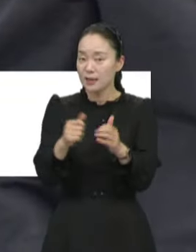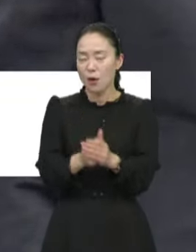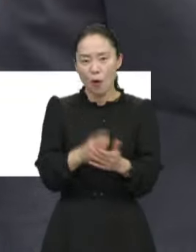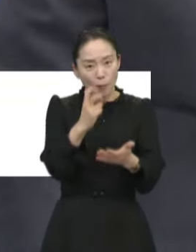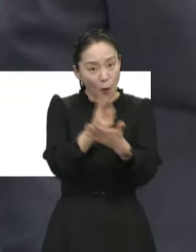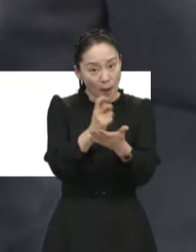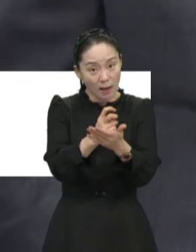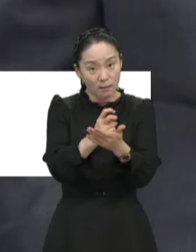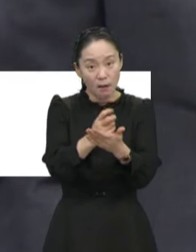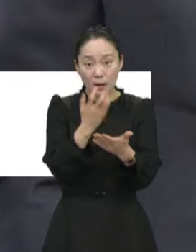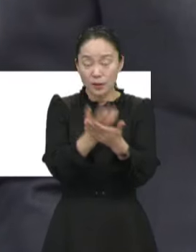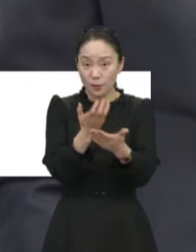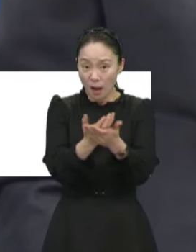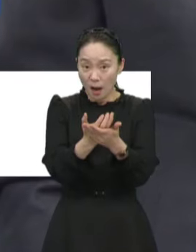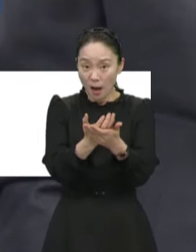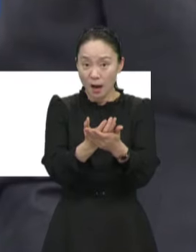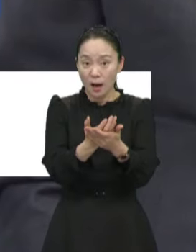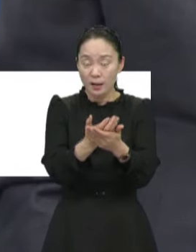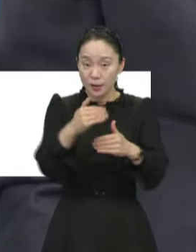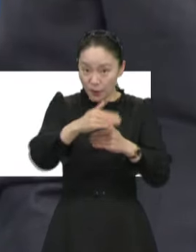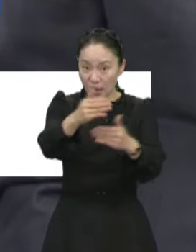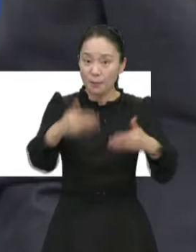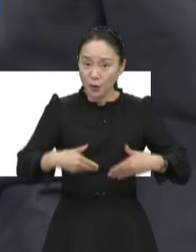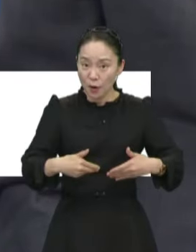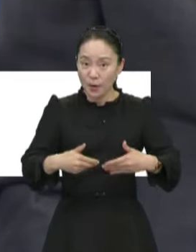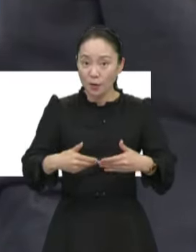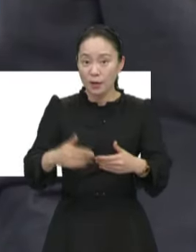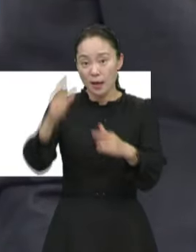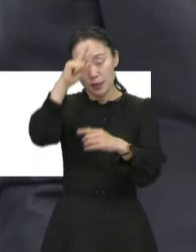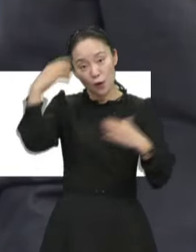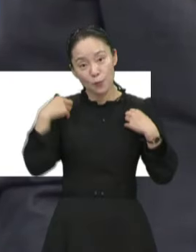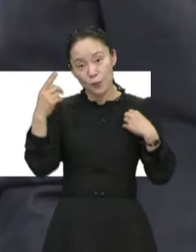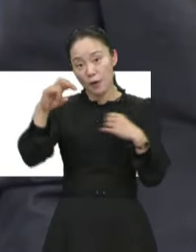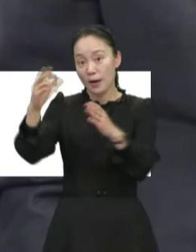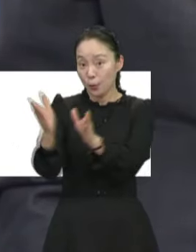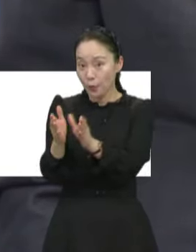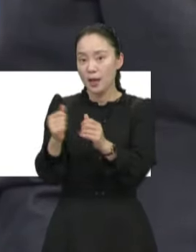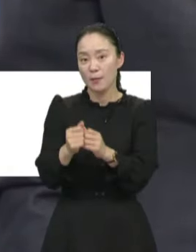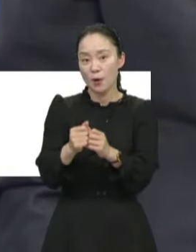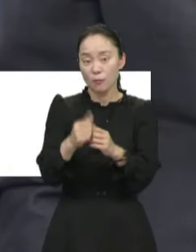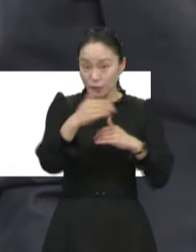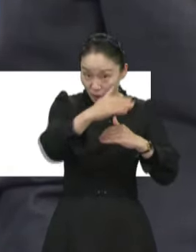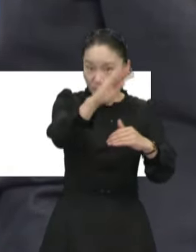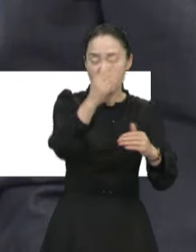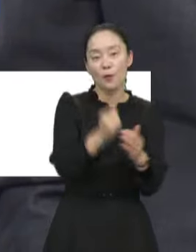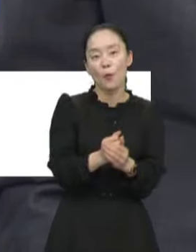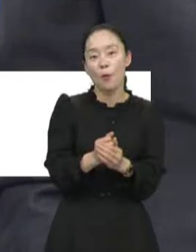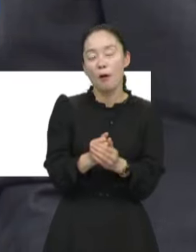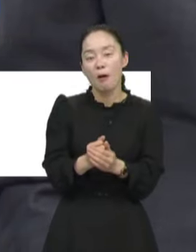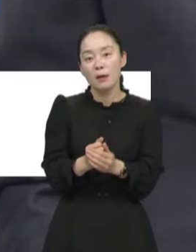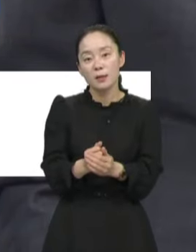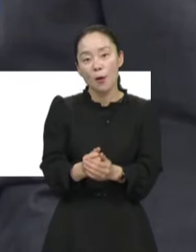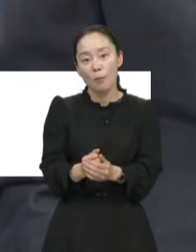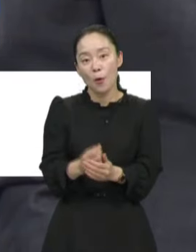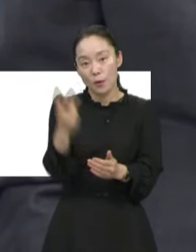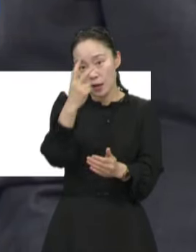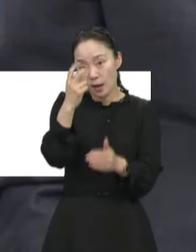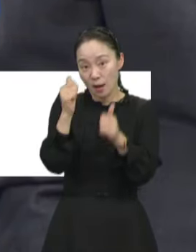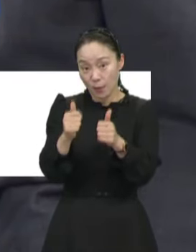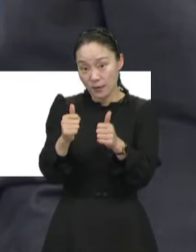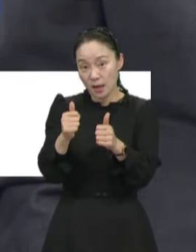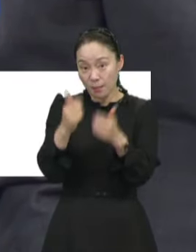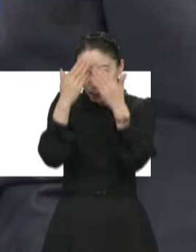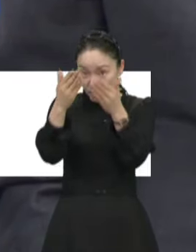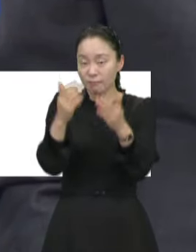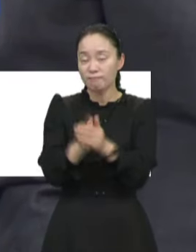처리가 필요하다고 정부와 여당이 동의하면 법안 처리를 하면 될 것이고 법안처리 없이 예타 면제가 가능하다고